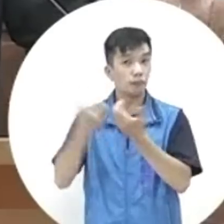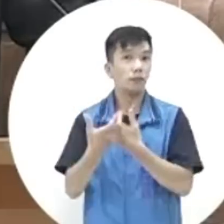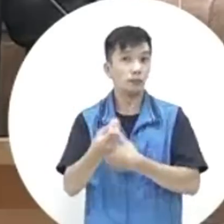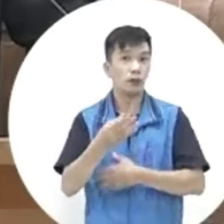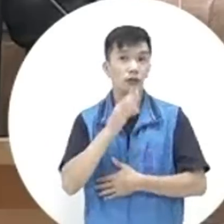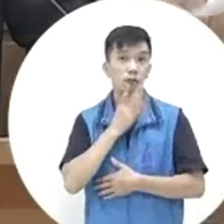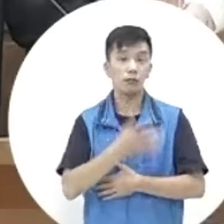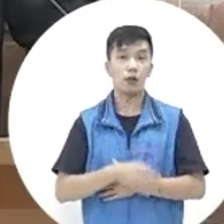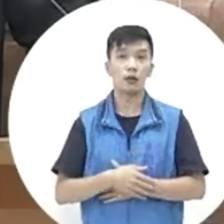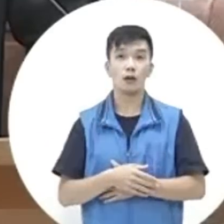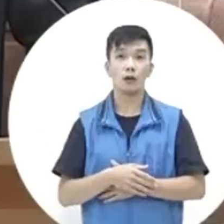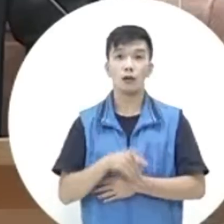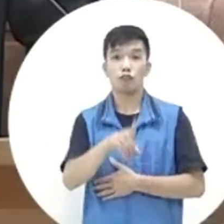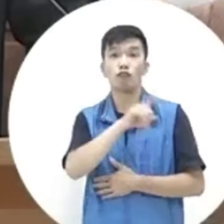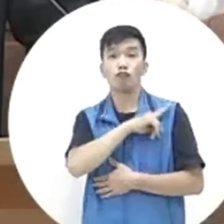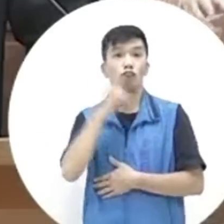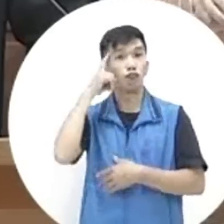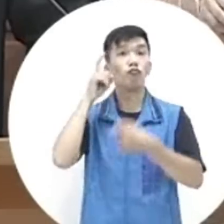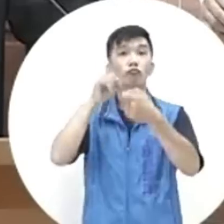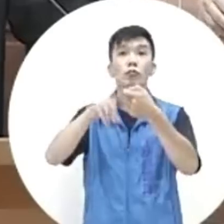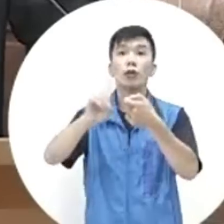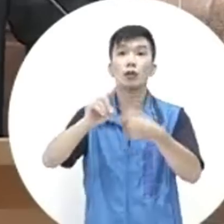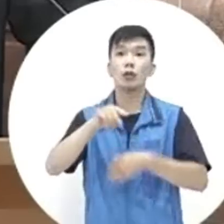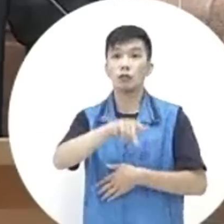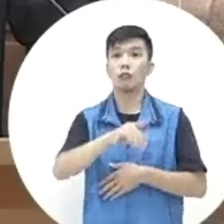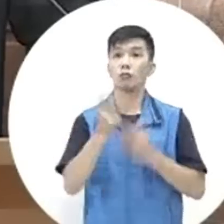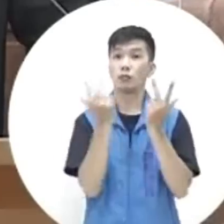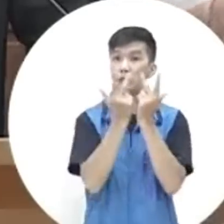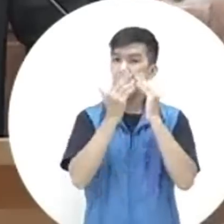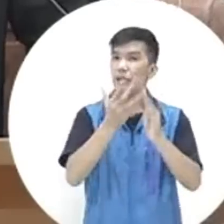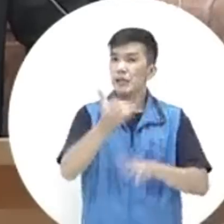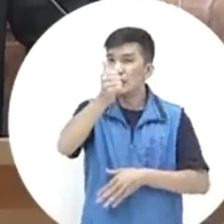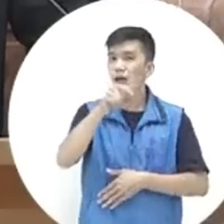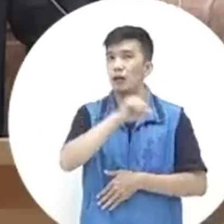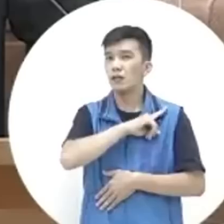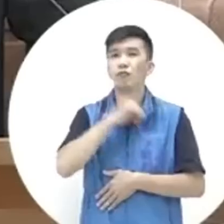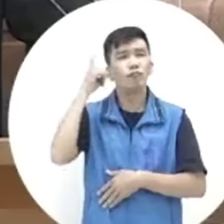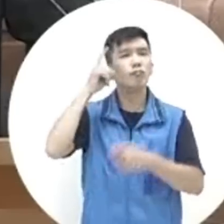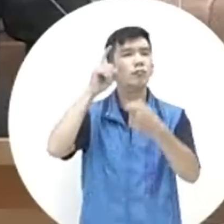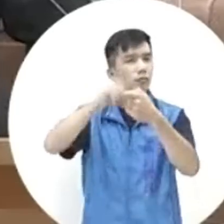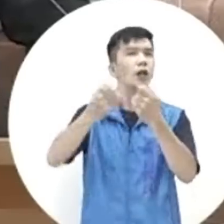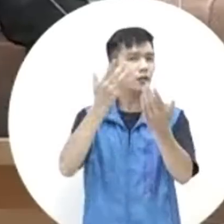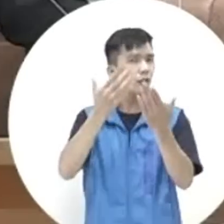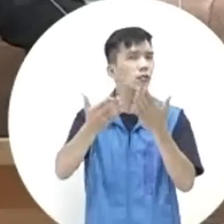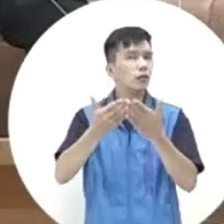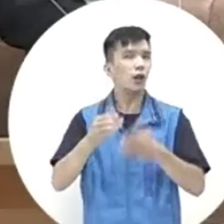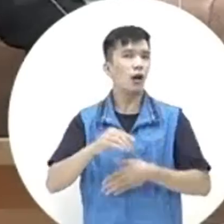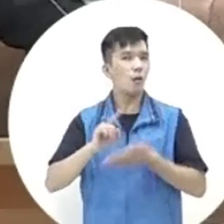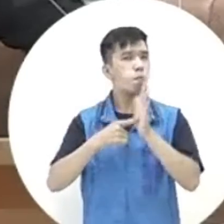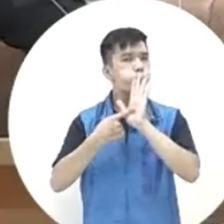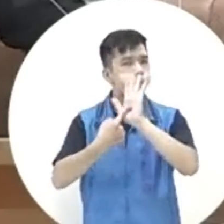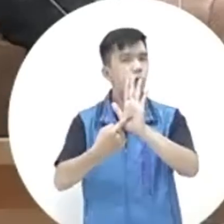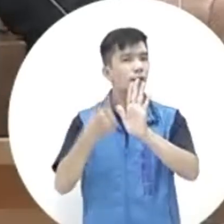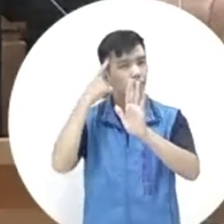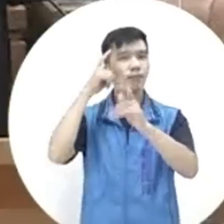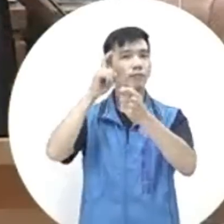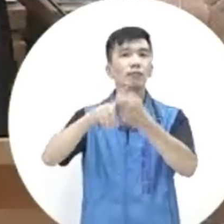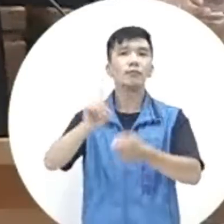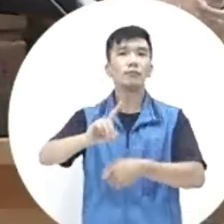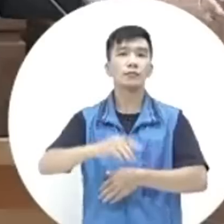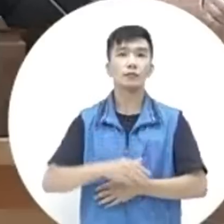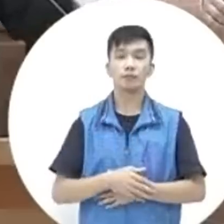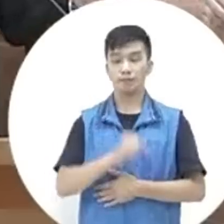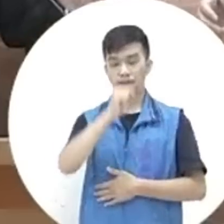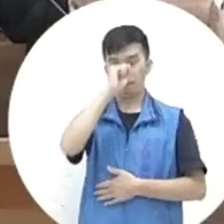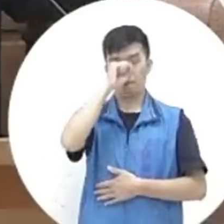决定吗？ 那你要有主张啊，你是新北市市长啊， 每一个 人你要有主张，你要强烈表达我们的想法啊。 好，我的主张我